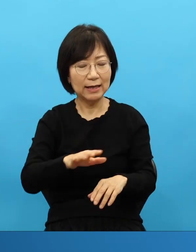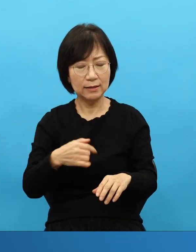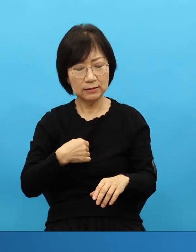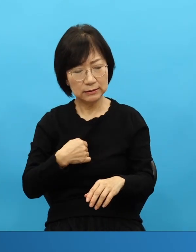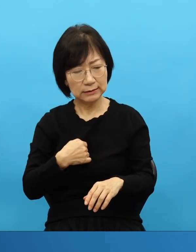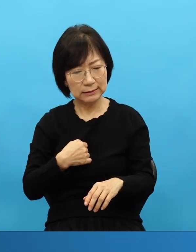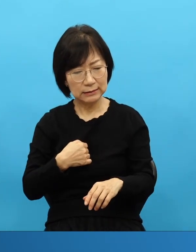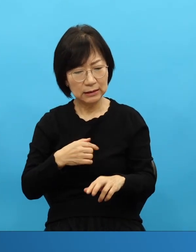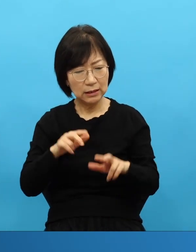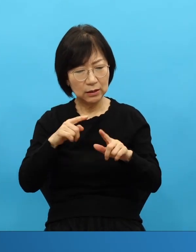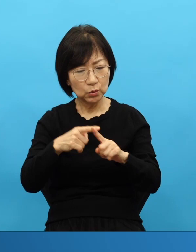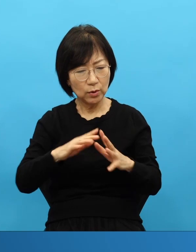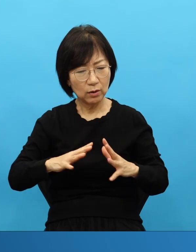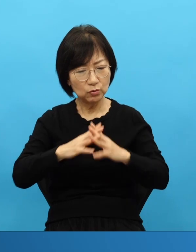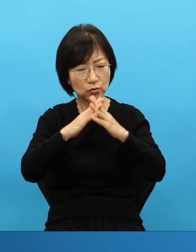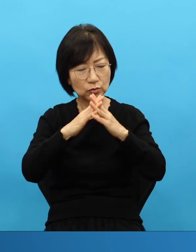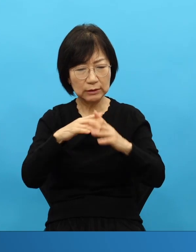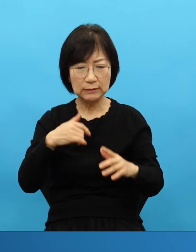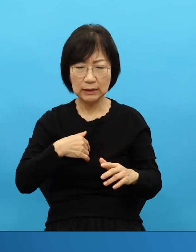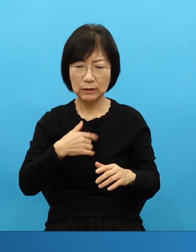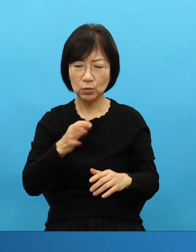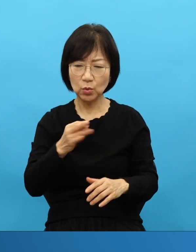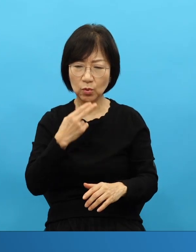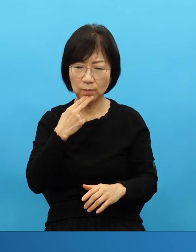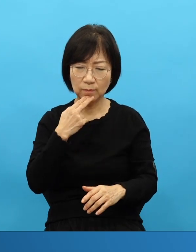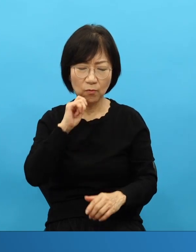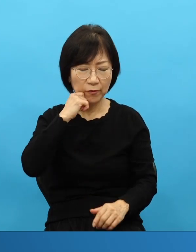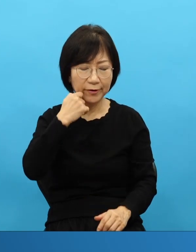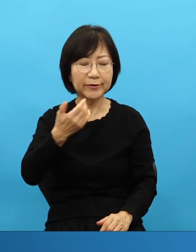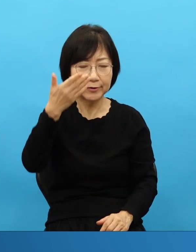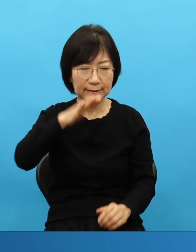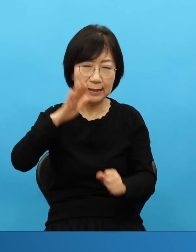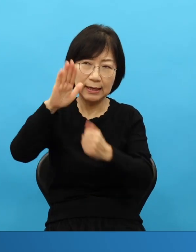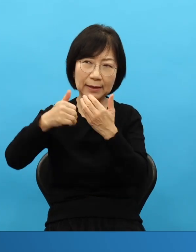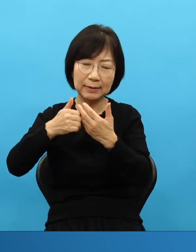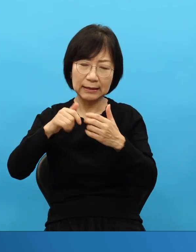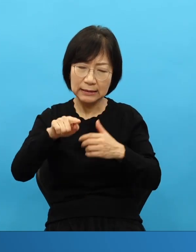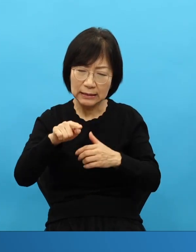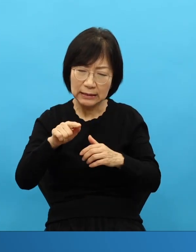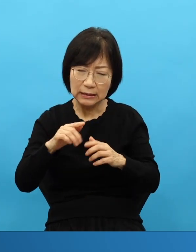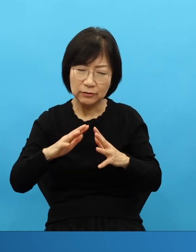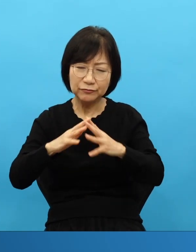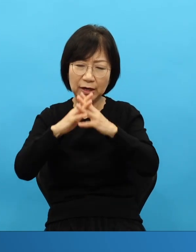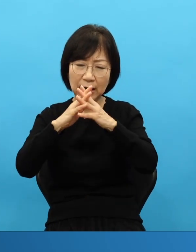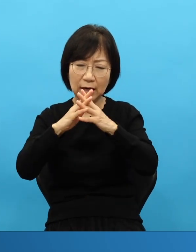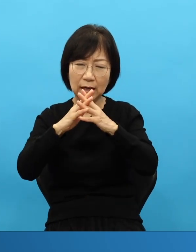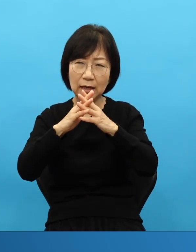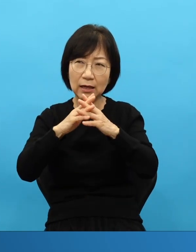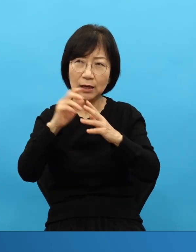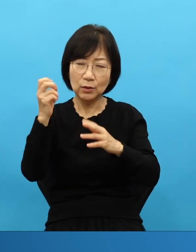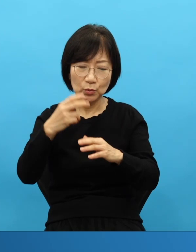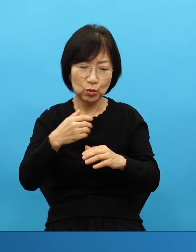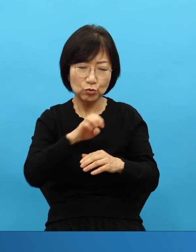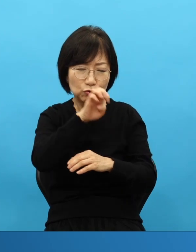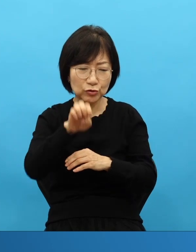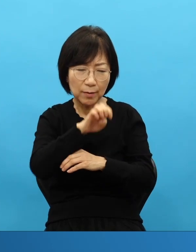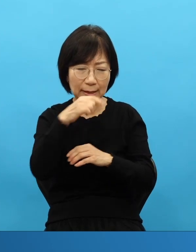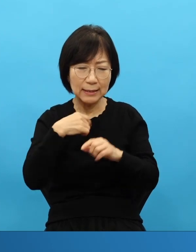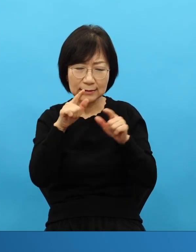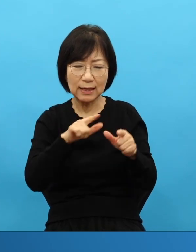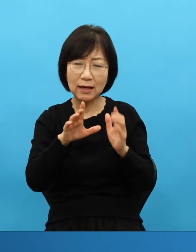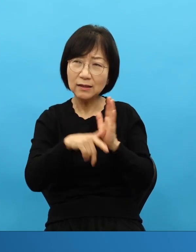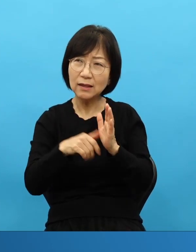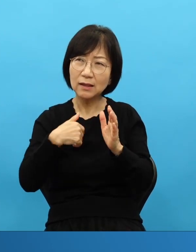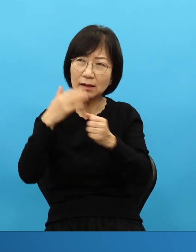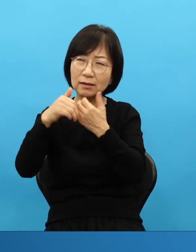for such a 이때 아니면 time 나는 as this. 언제 하느냐? And if I don't do it now, when am I 그렇죠. going to do it? Isn't that so? 내가 유럽에 살 때 유럽 복음화를 못한다면 언제